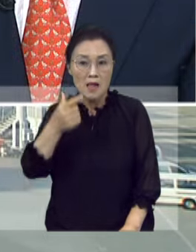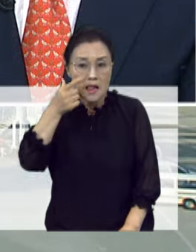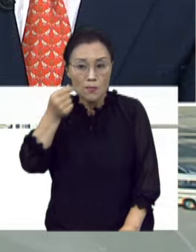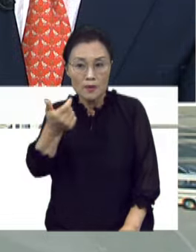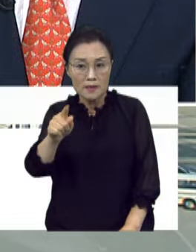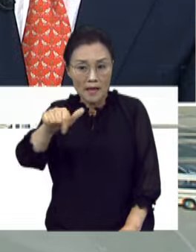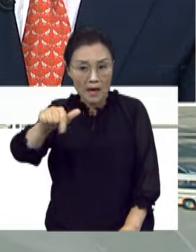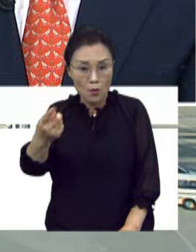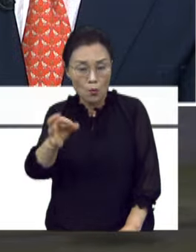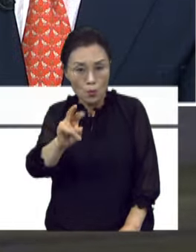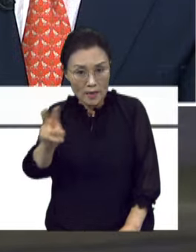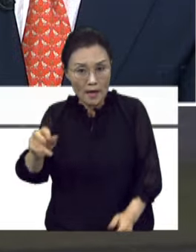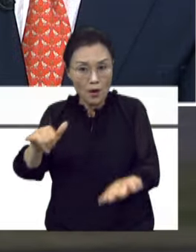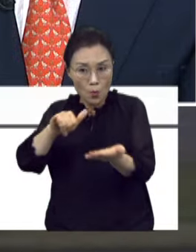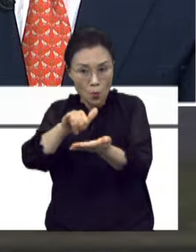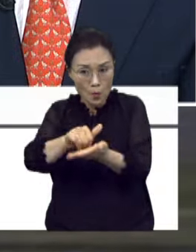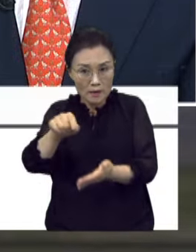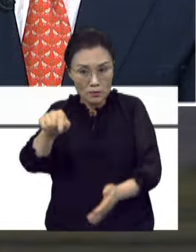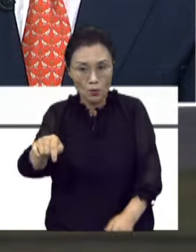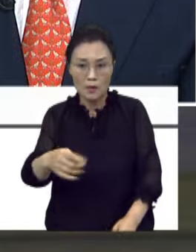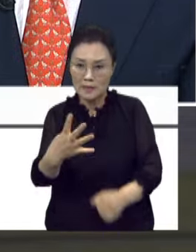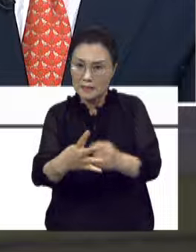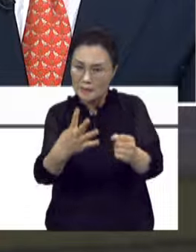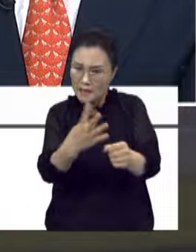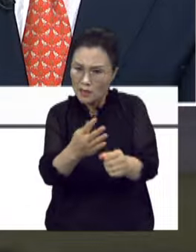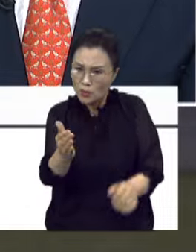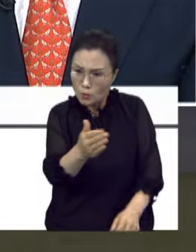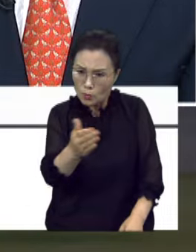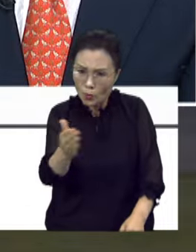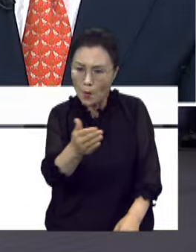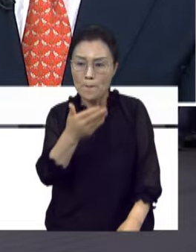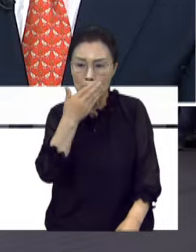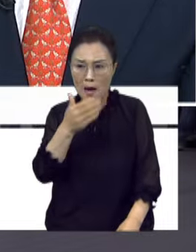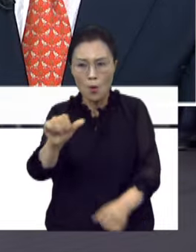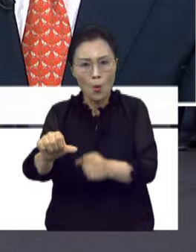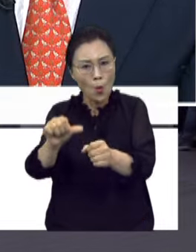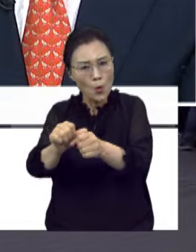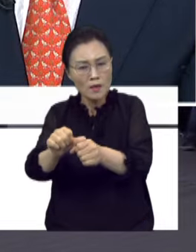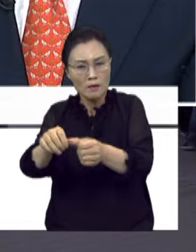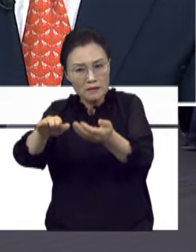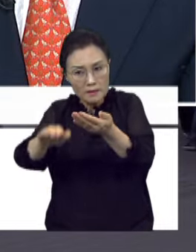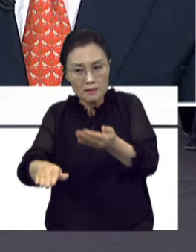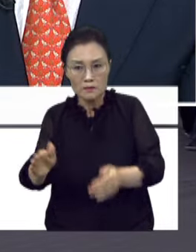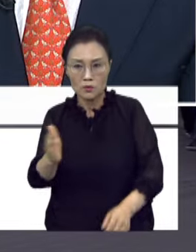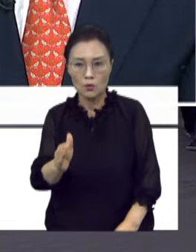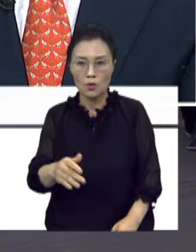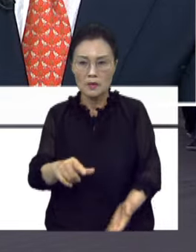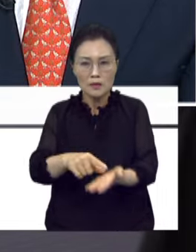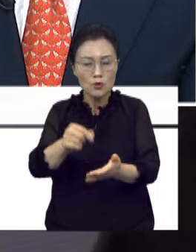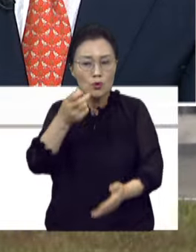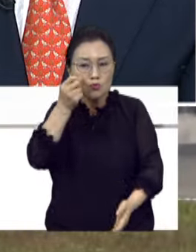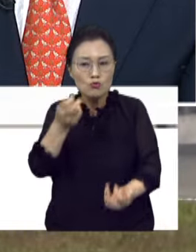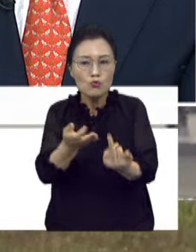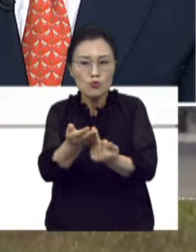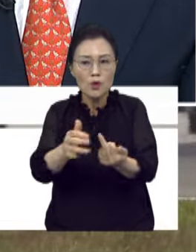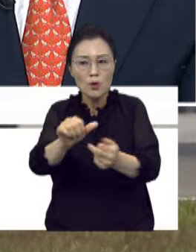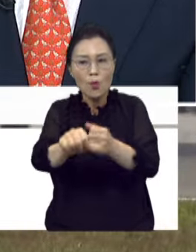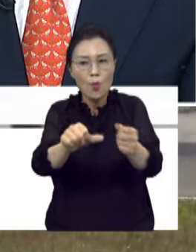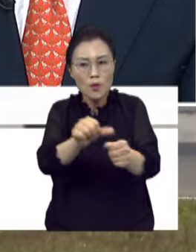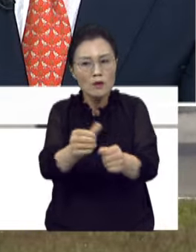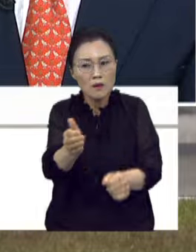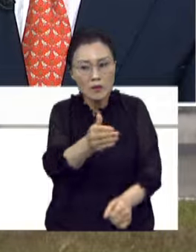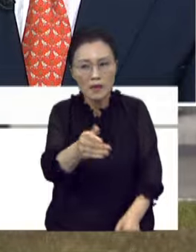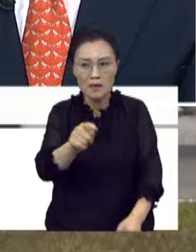나고야 공항 같은 경우에 뭐 4년 정도만해도 해 냈거든요 5년도 채 걸리지 않고 단순히 공항은 5년 걸리니까이 5년 더